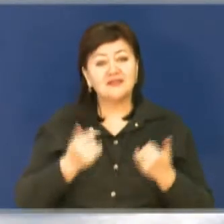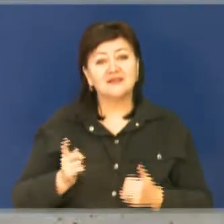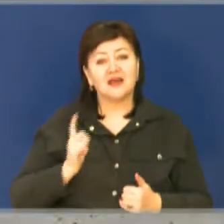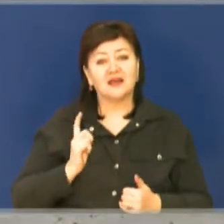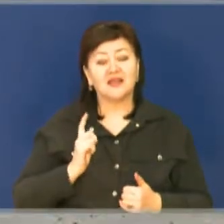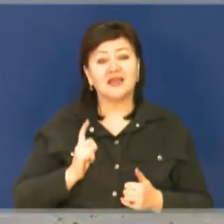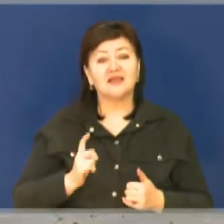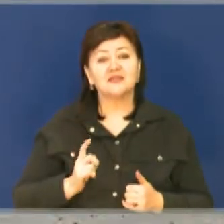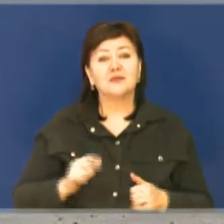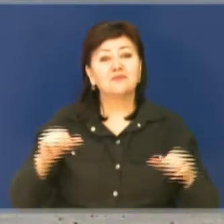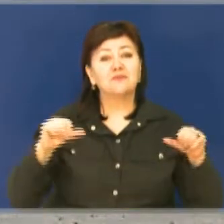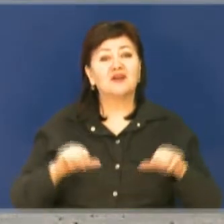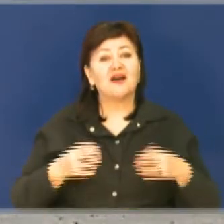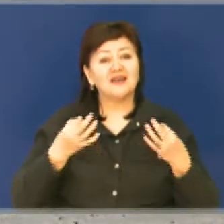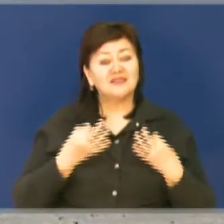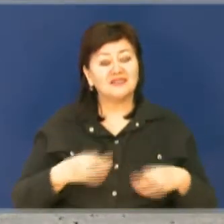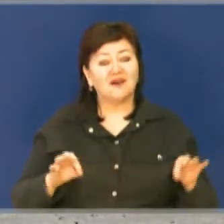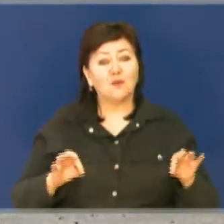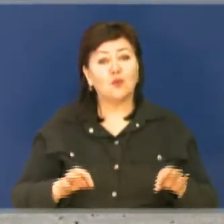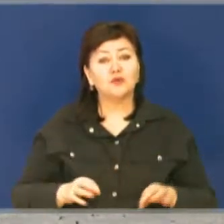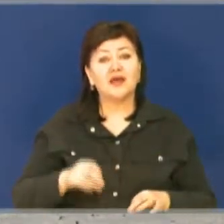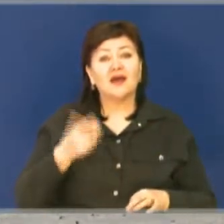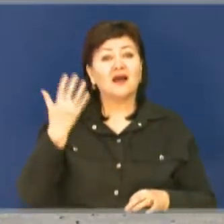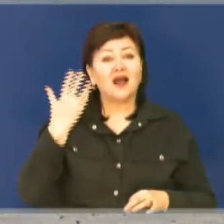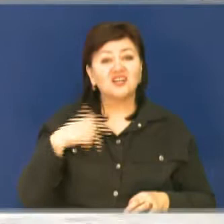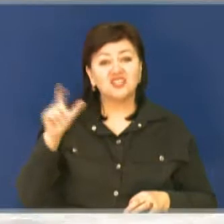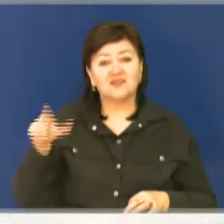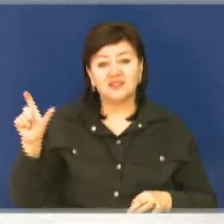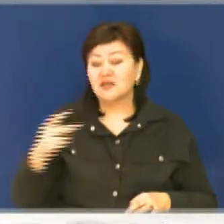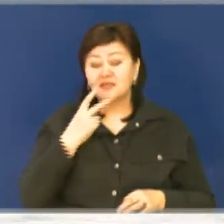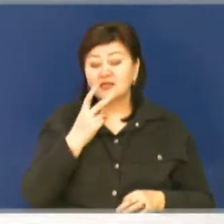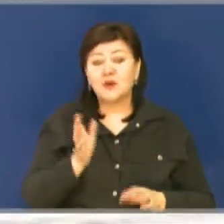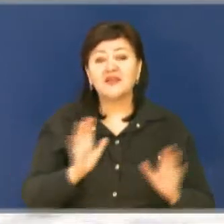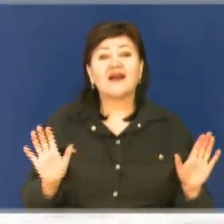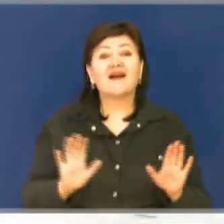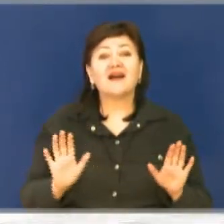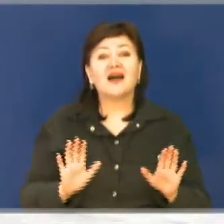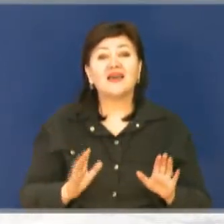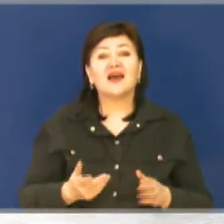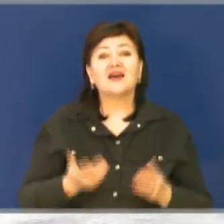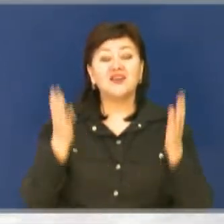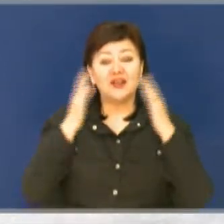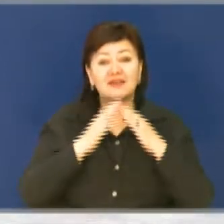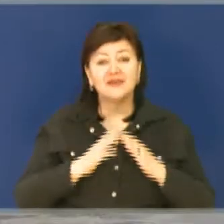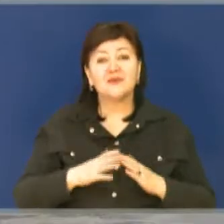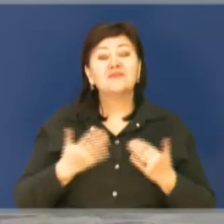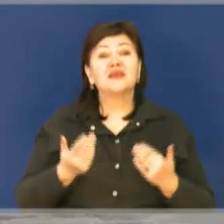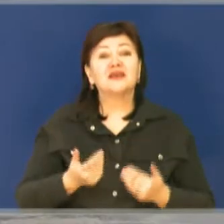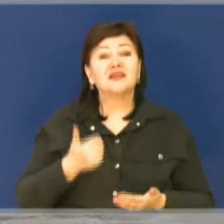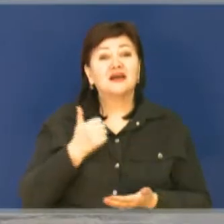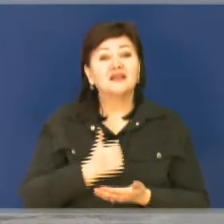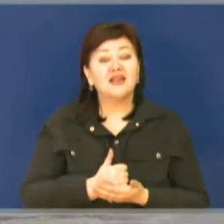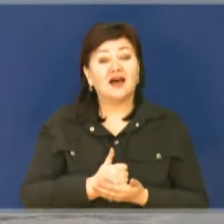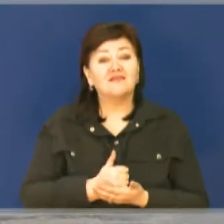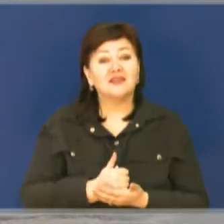и свобод граждан, независимо от расы, национальности, языка, отношения к религии. Безусловно, это и есть главный механизм